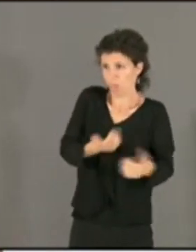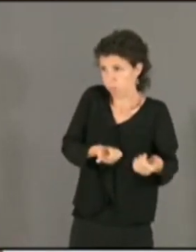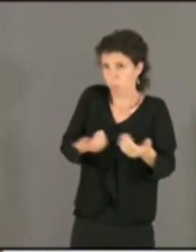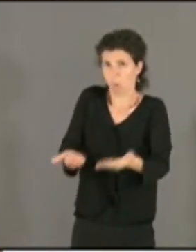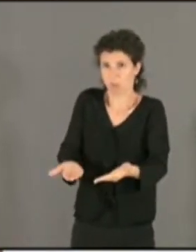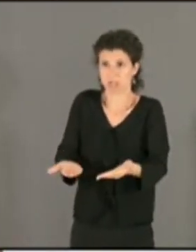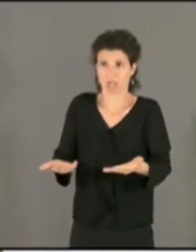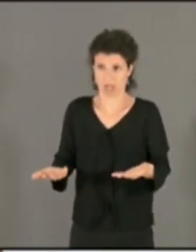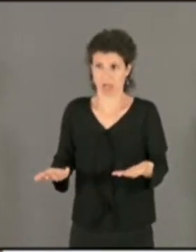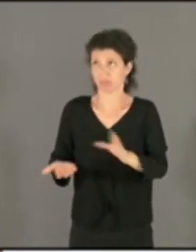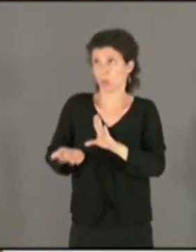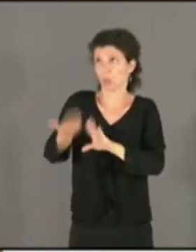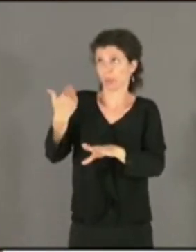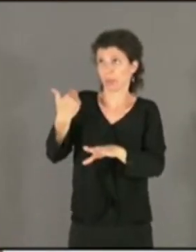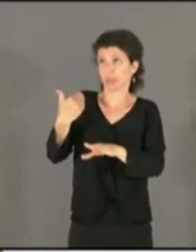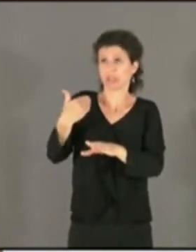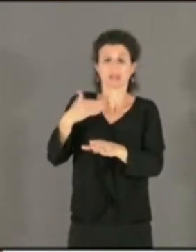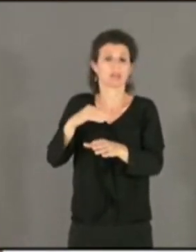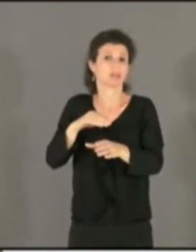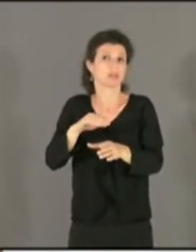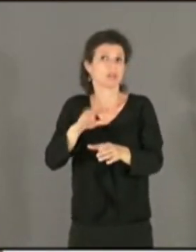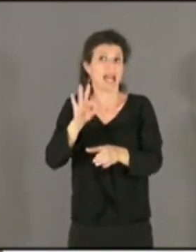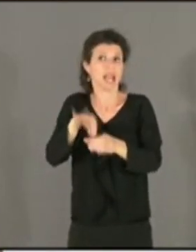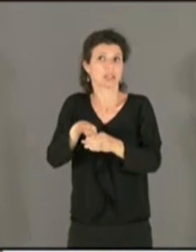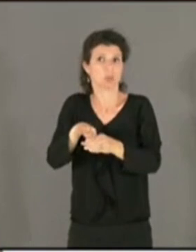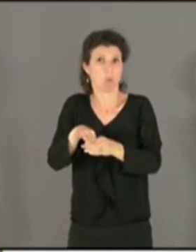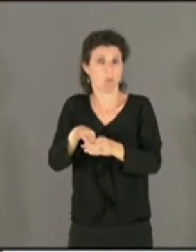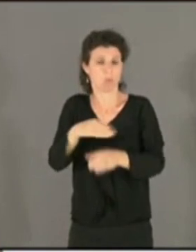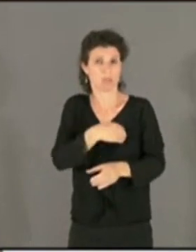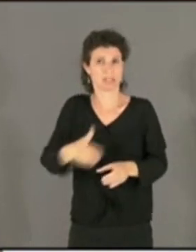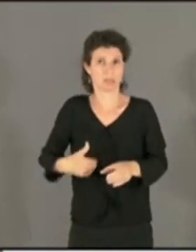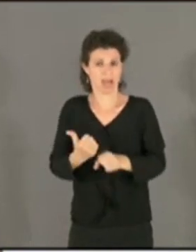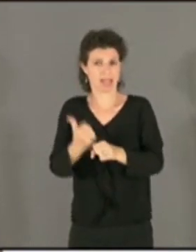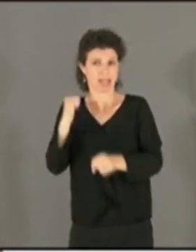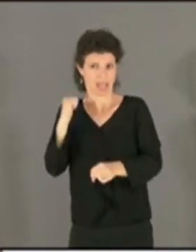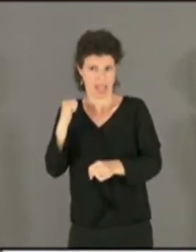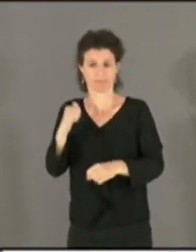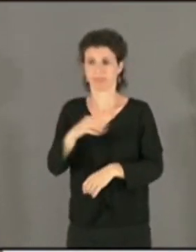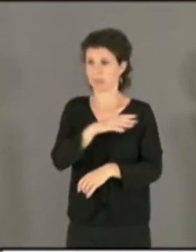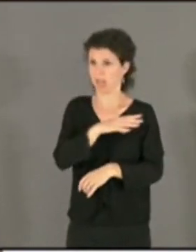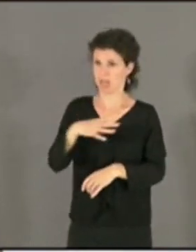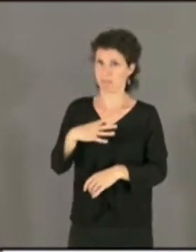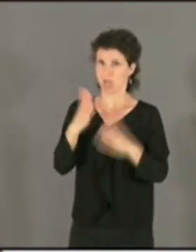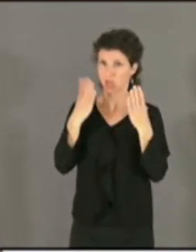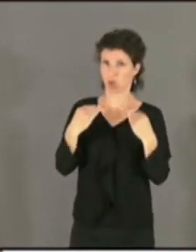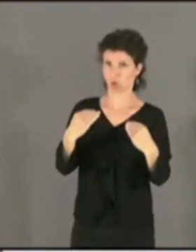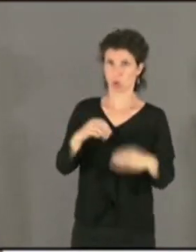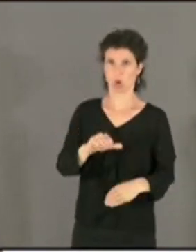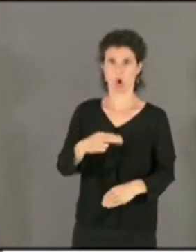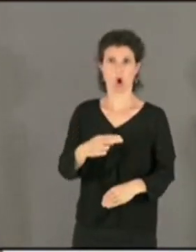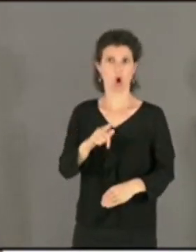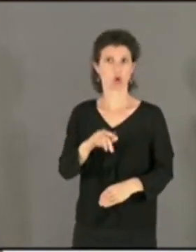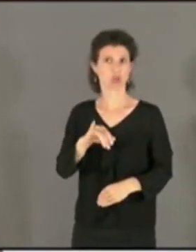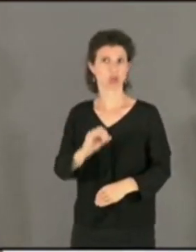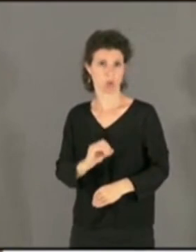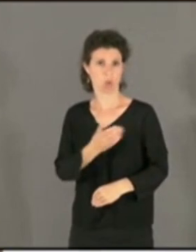depuis les élections municipales de l'année dernière, par la voix d'ailleurs de Madame Dangiot, lui faire